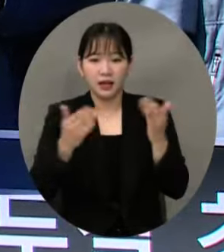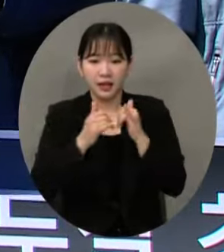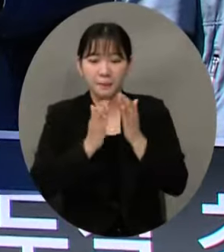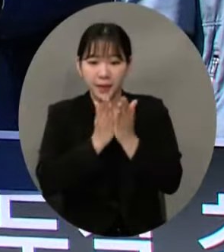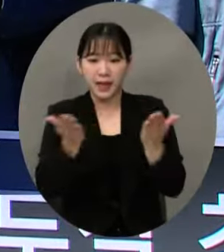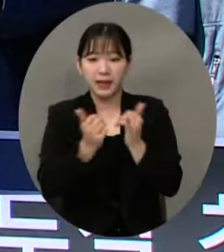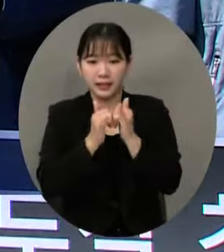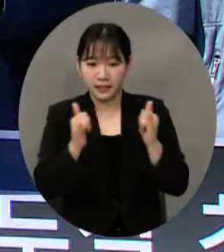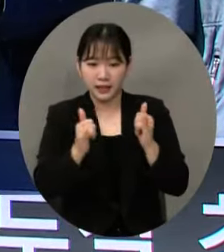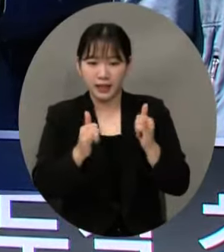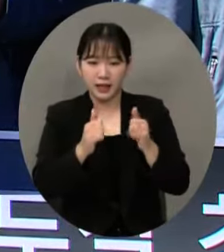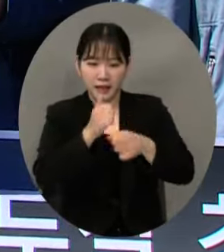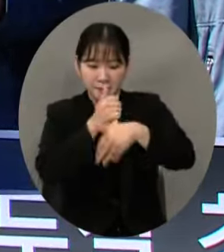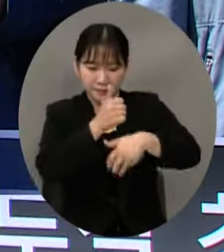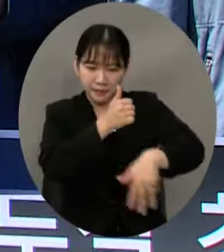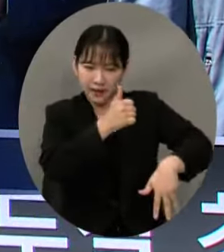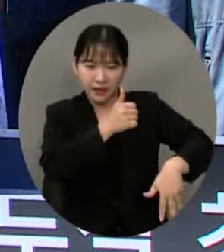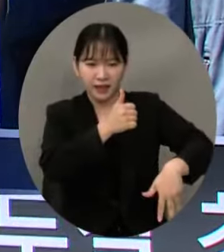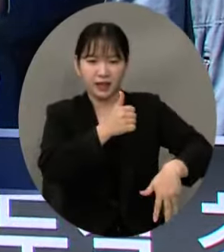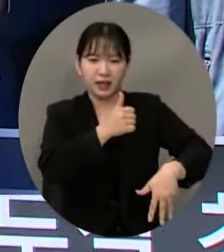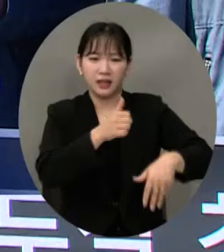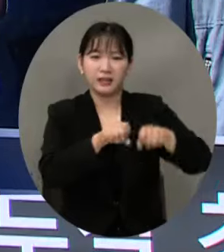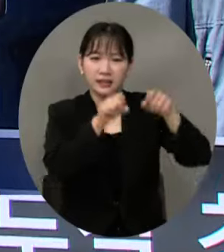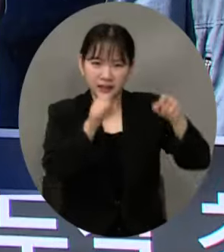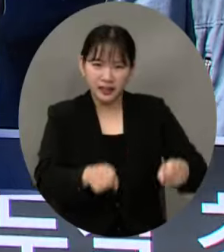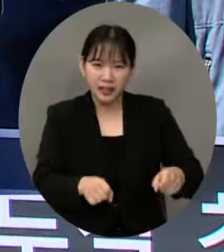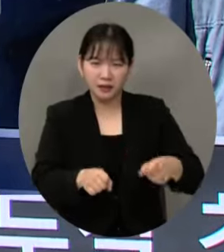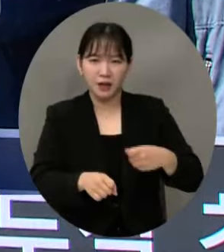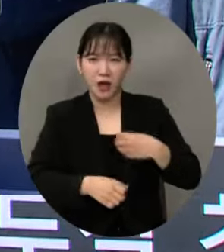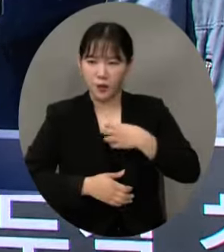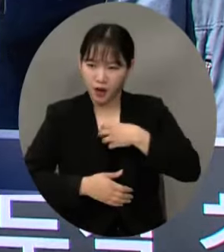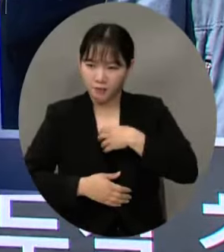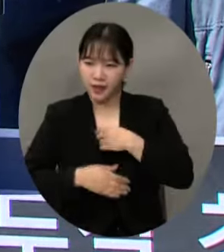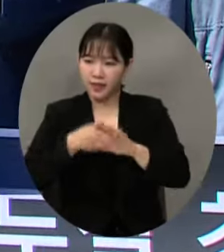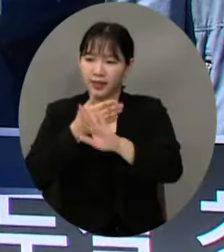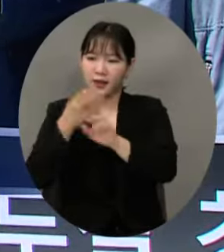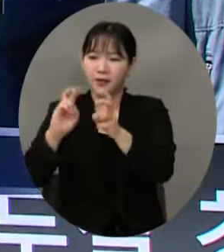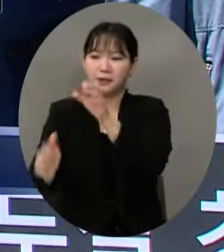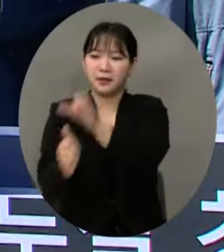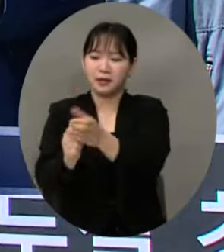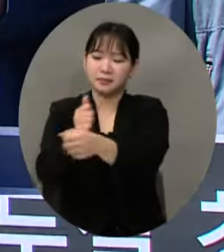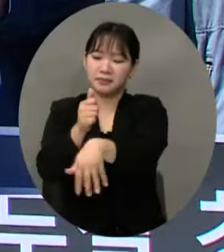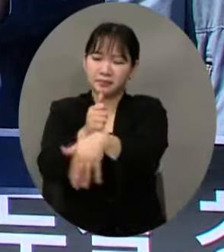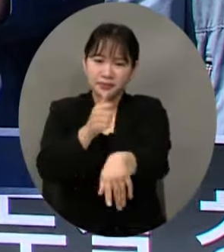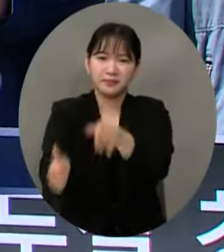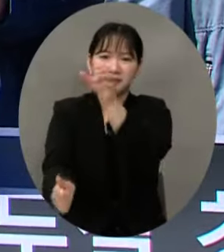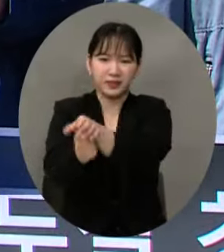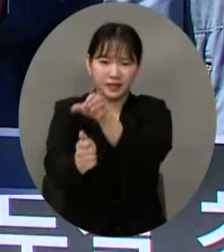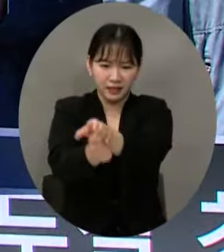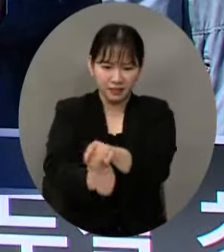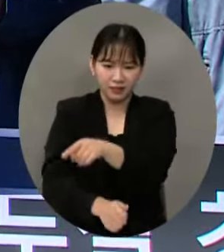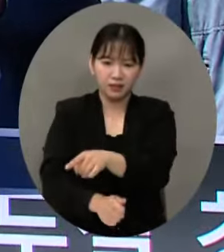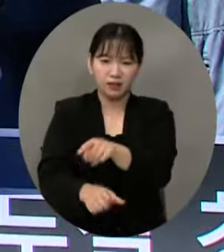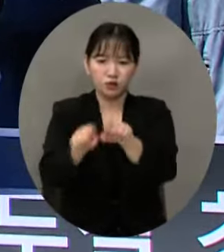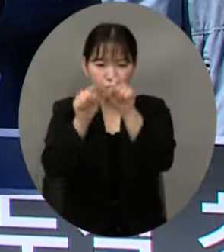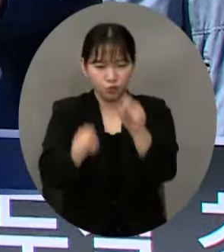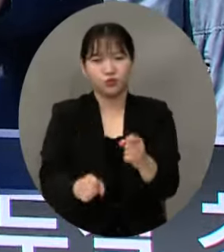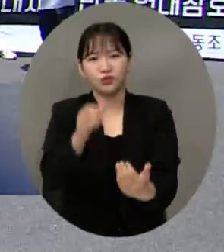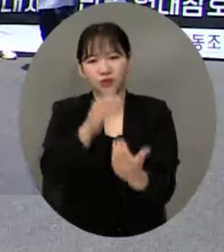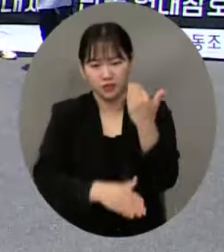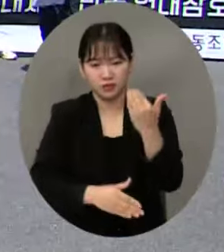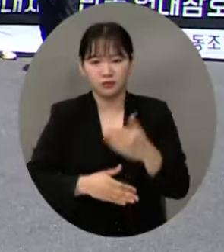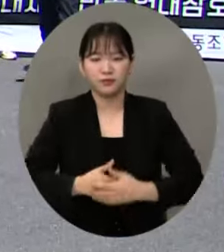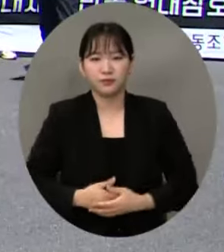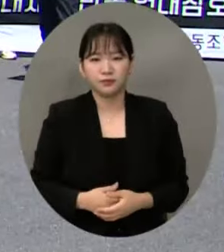조선업종의 다단계 하도부 구조와 위험의 외주화가 빚은 구조적 사고이기도